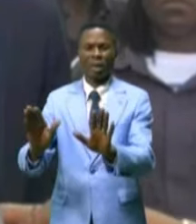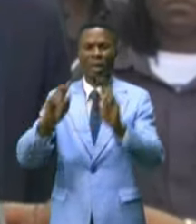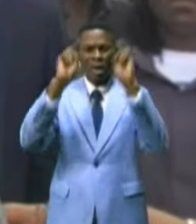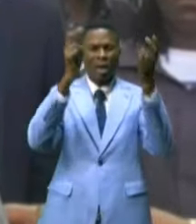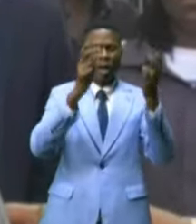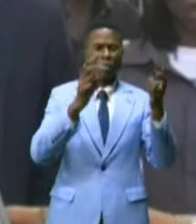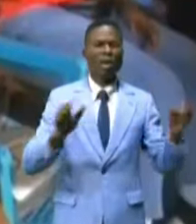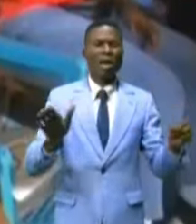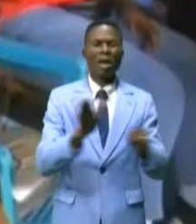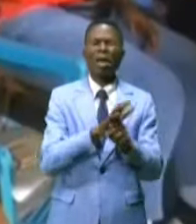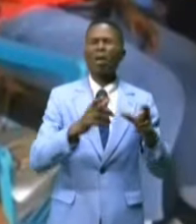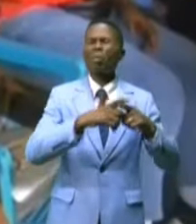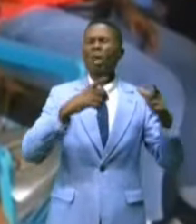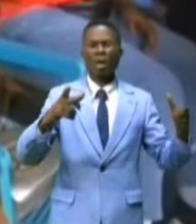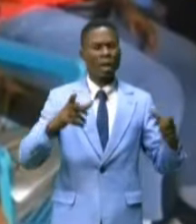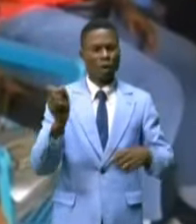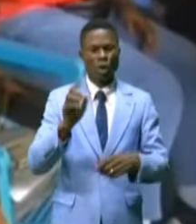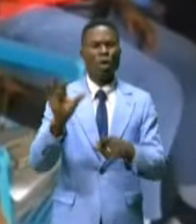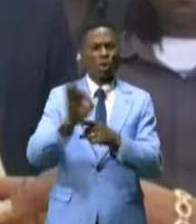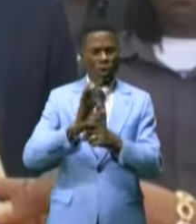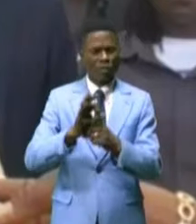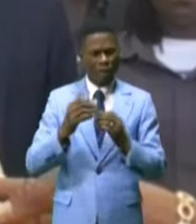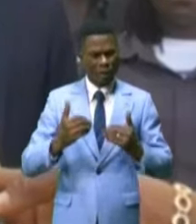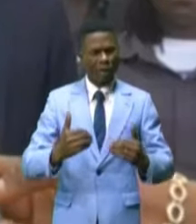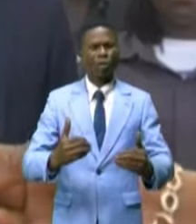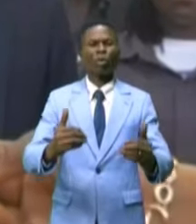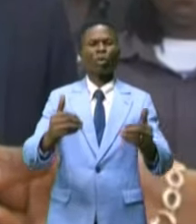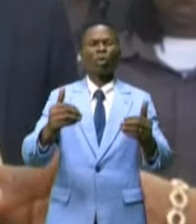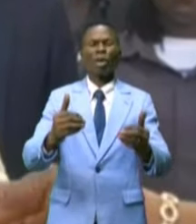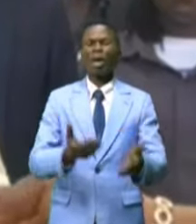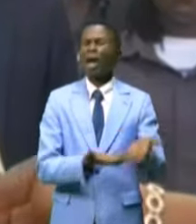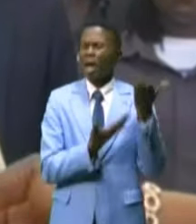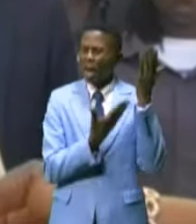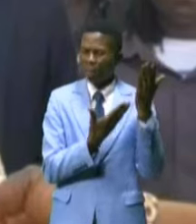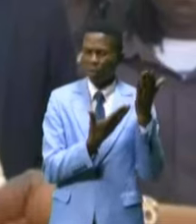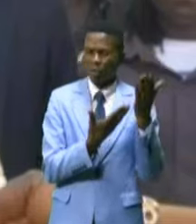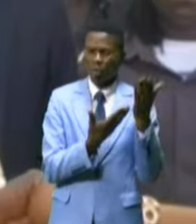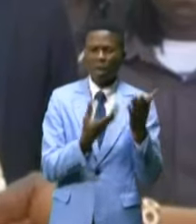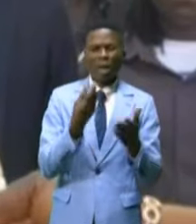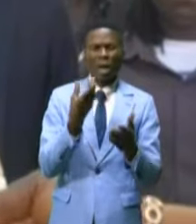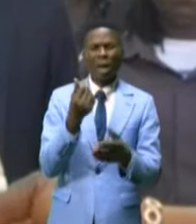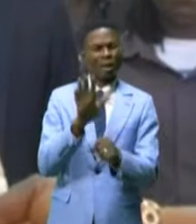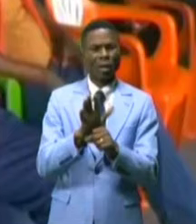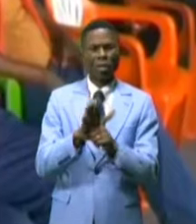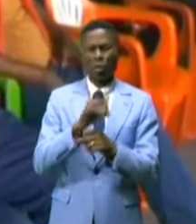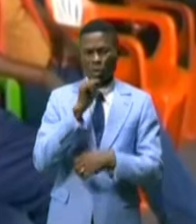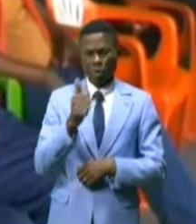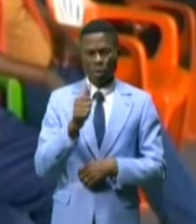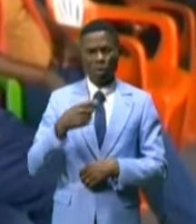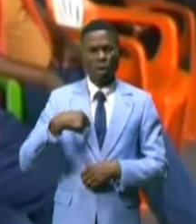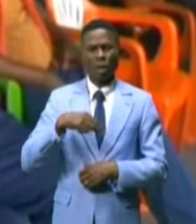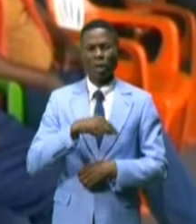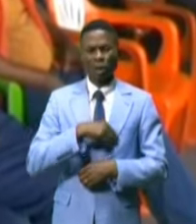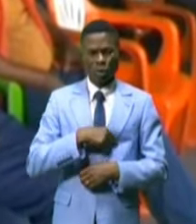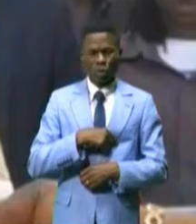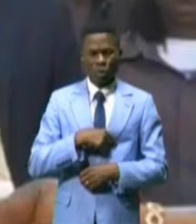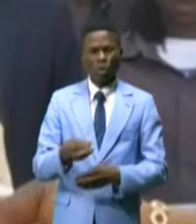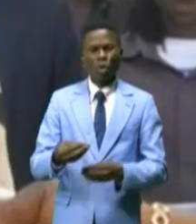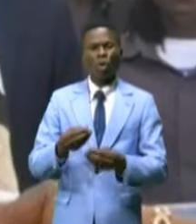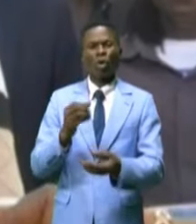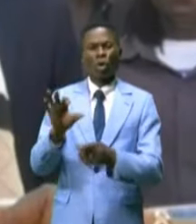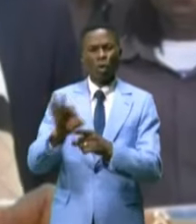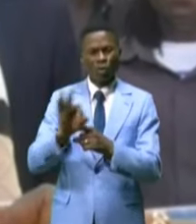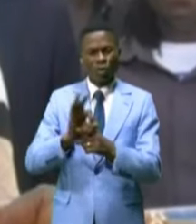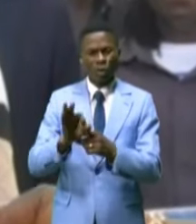est tellement vaste. Ce sont des formations coûteuses, mais on n'a pas assez de moyens. Donc nous faisons qu'avec des moyens de bord.